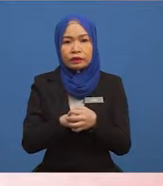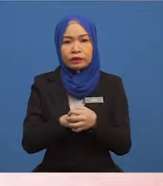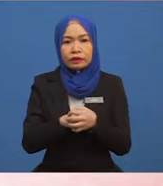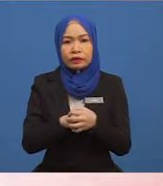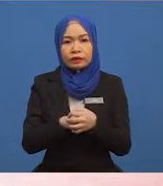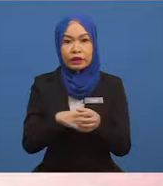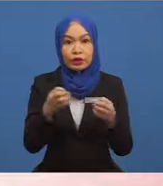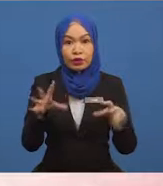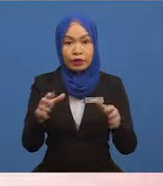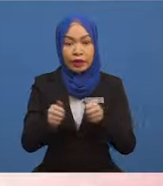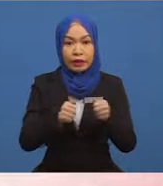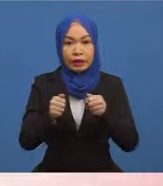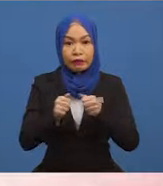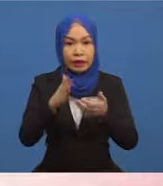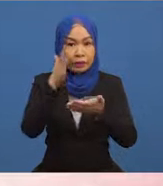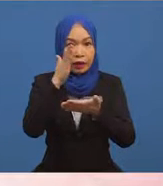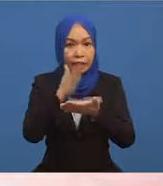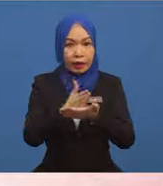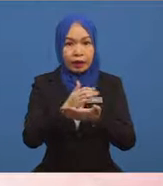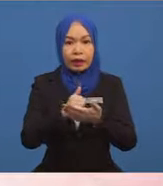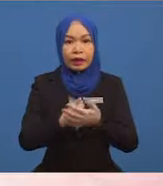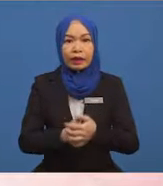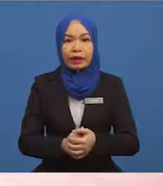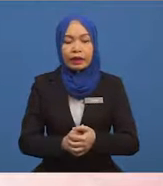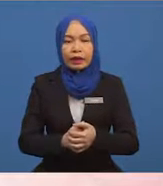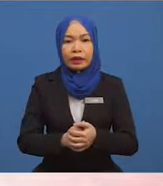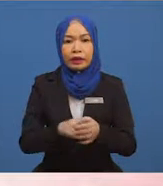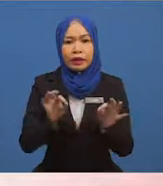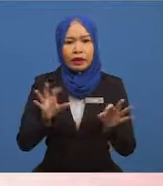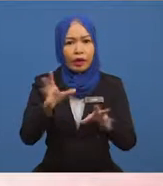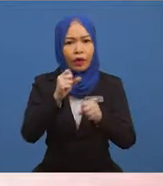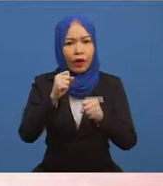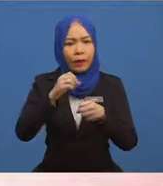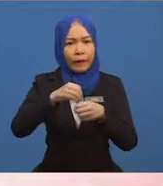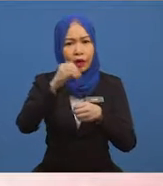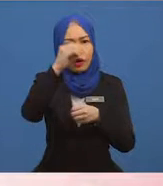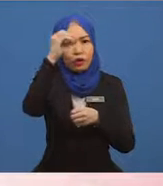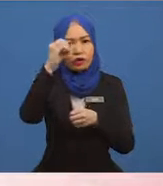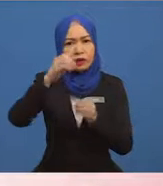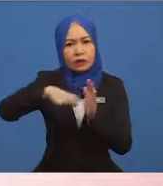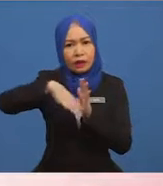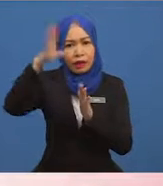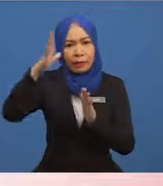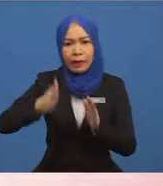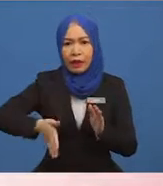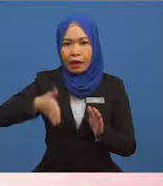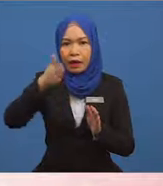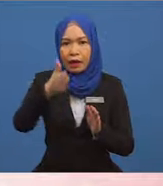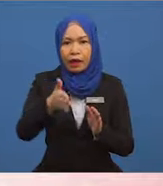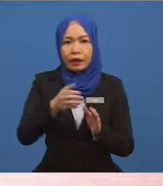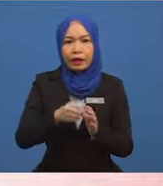cergas berhenti, pengambilan oksigen berlebihan akan mengoksidakan asid